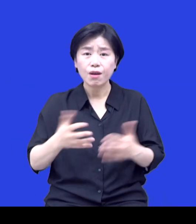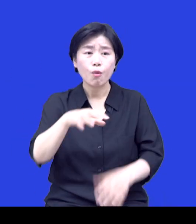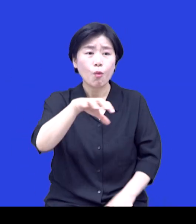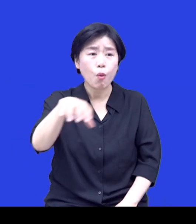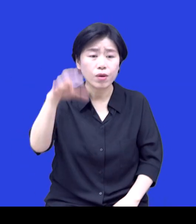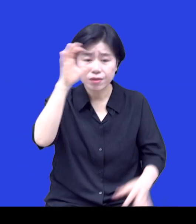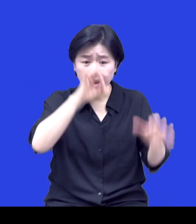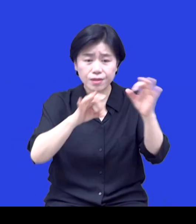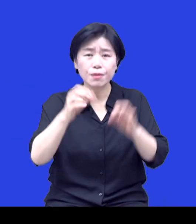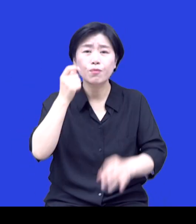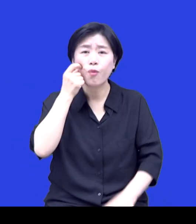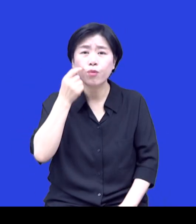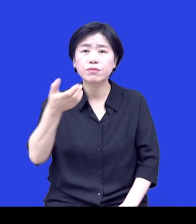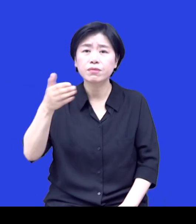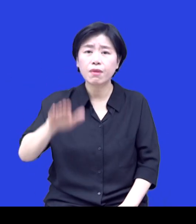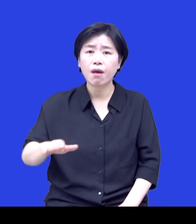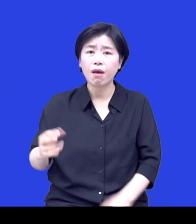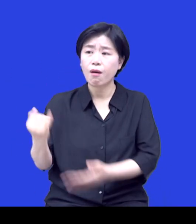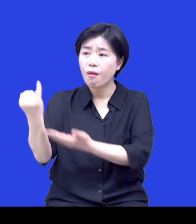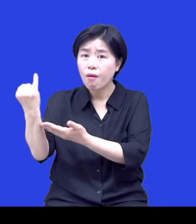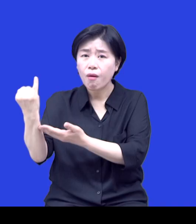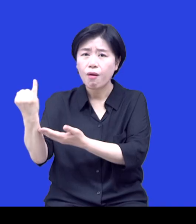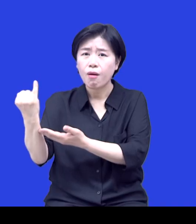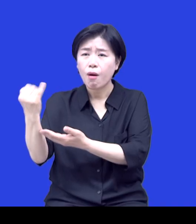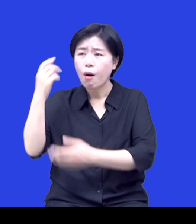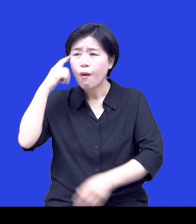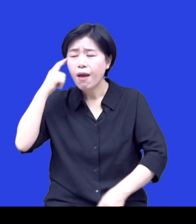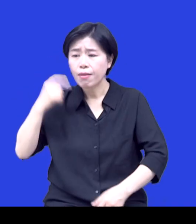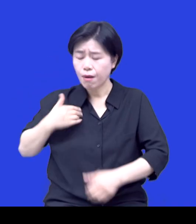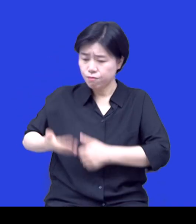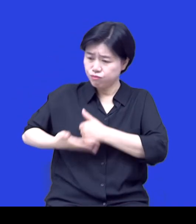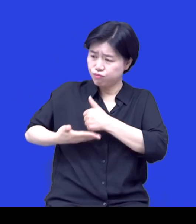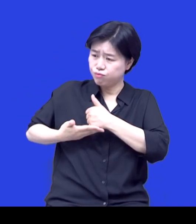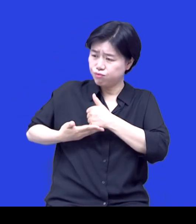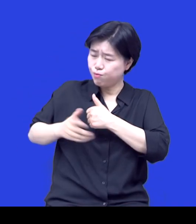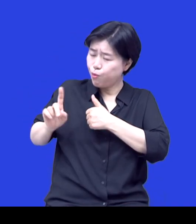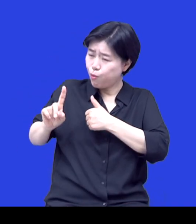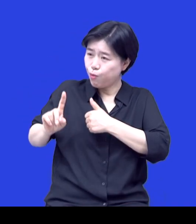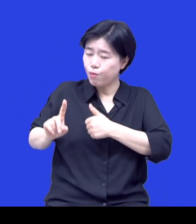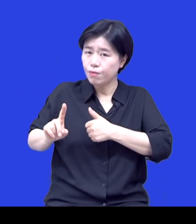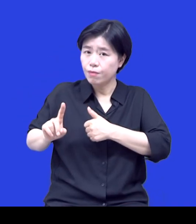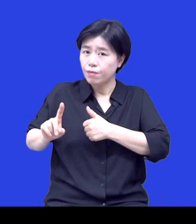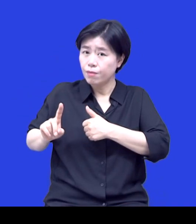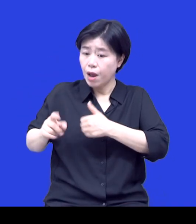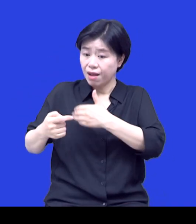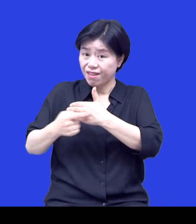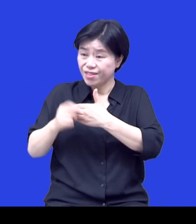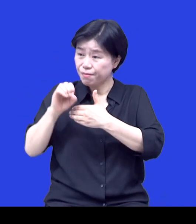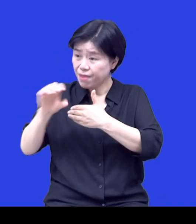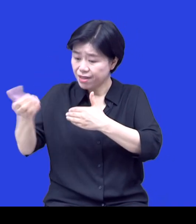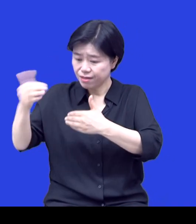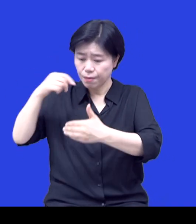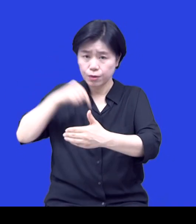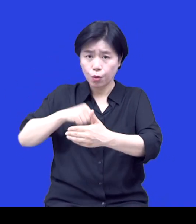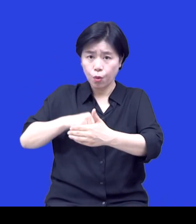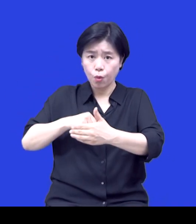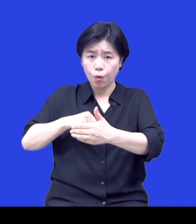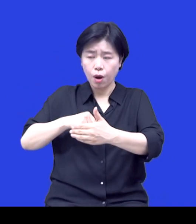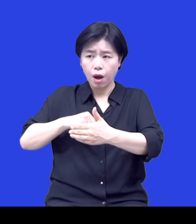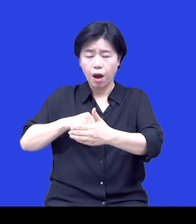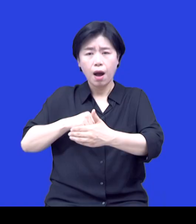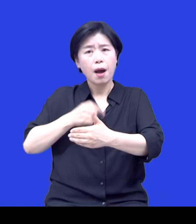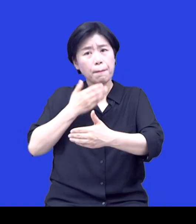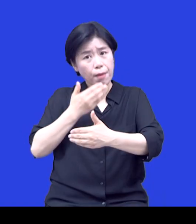그러는데 당신이 나를 왜 이렇게 근데 속으로는 그럴까? 그다음부터 겨자씨만한 믿음. 지금은 내가